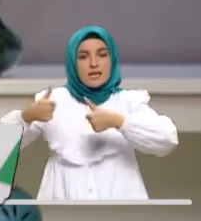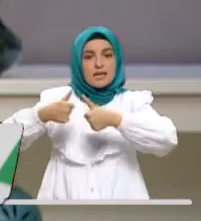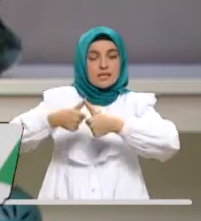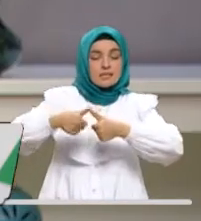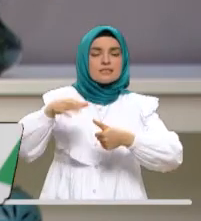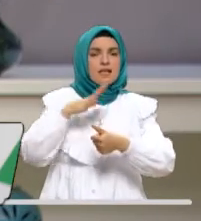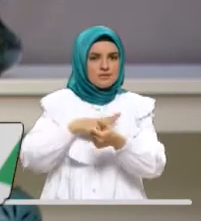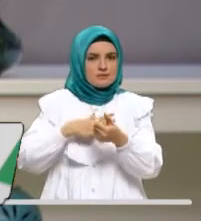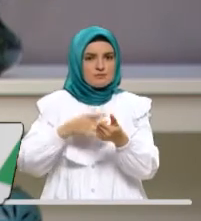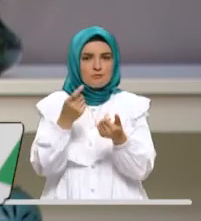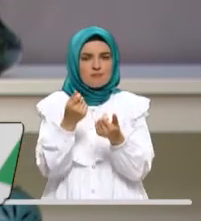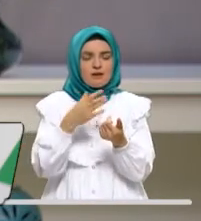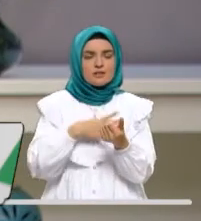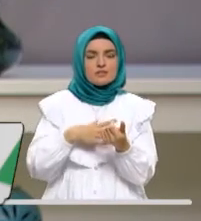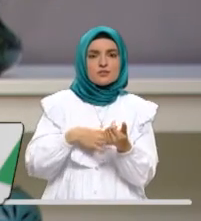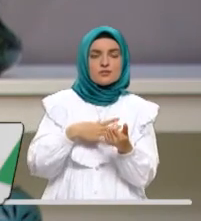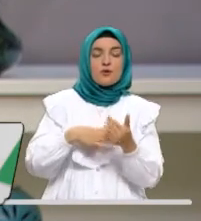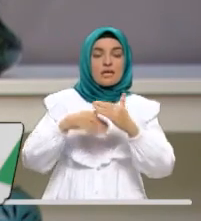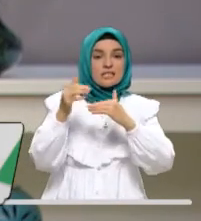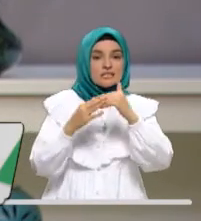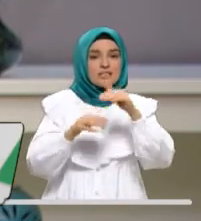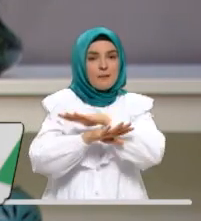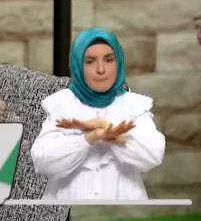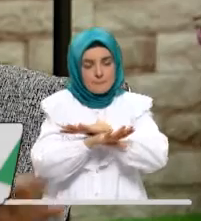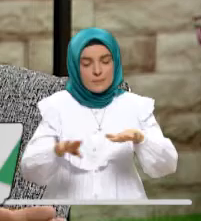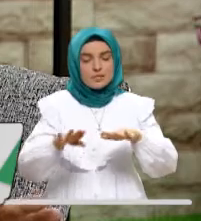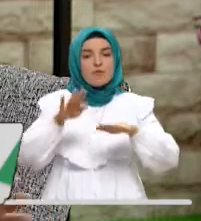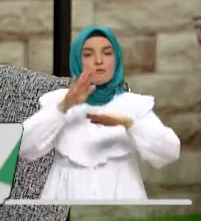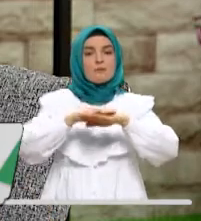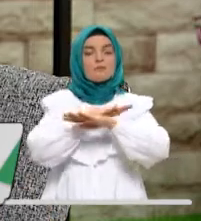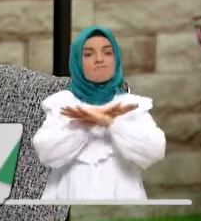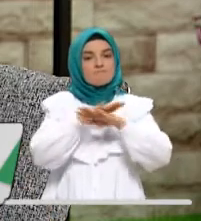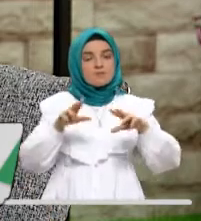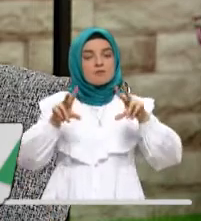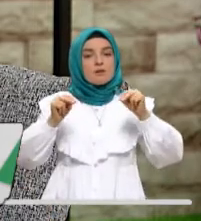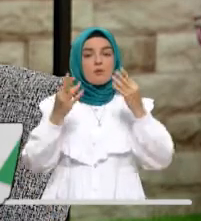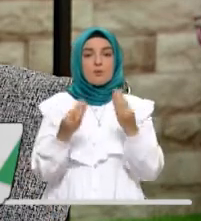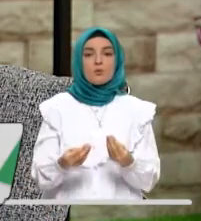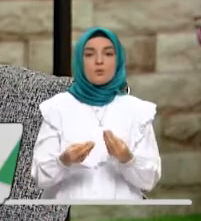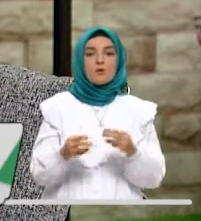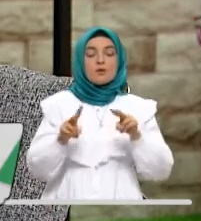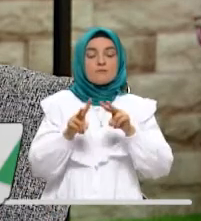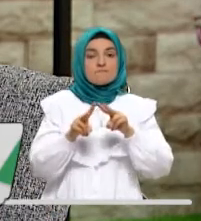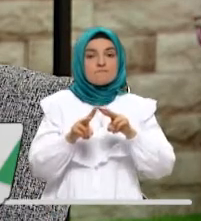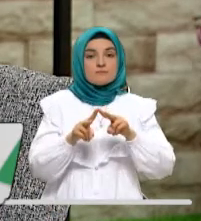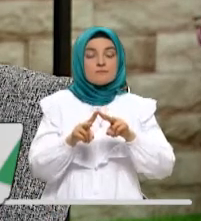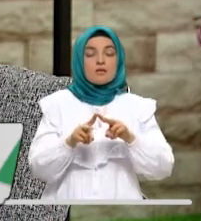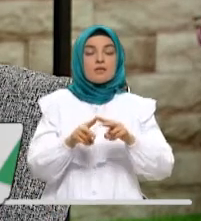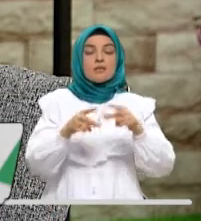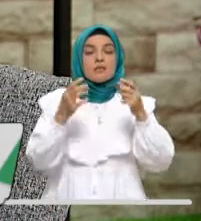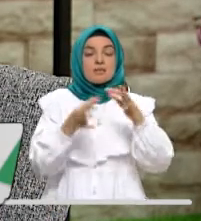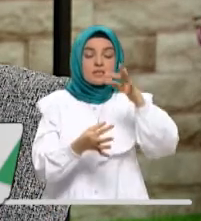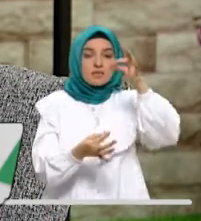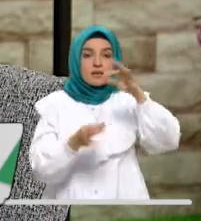vesaire hani inşaat sırasında inşaat bitiyor. Yani yapım külliye tamamlanıyor. Mimar Sinan'ın inşa ettiği bir külliyedir. Külliye tamamlandıktan